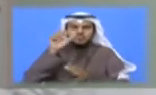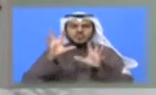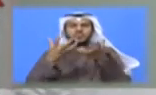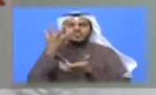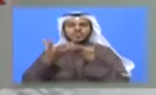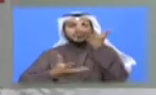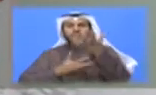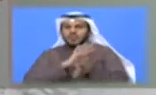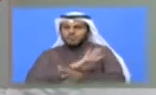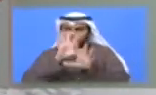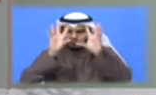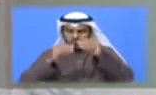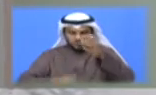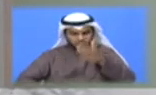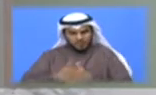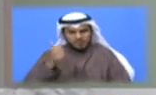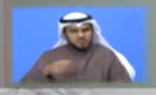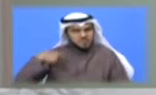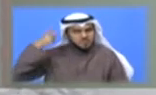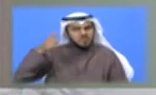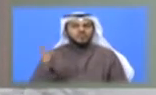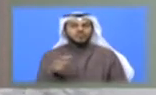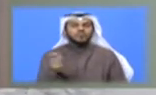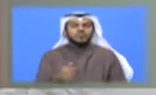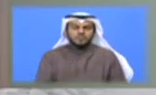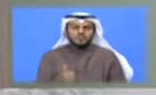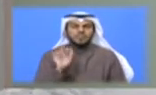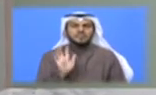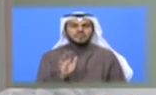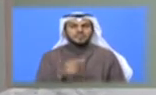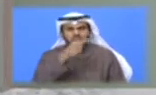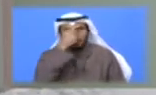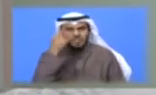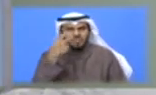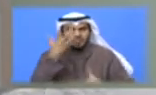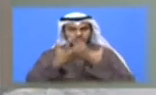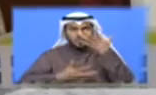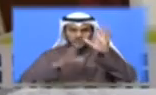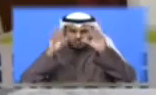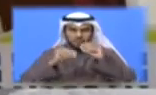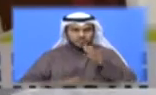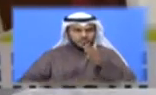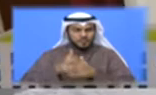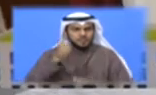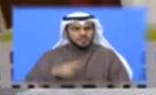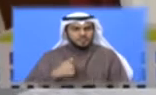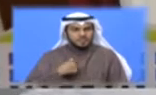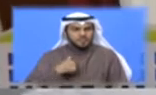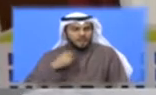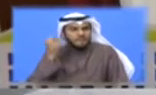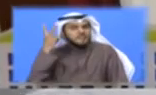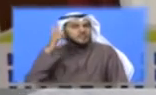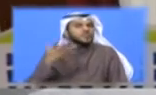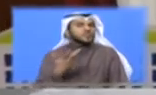هذا أن يتحكمون فيه مانيوال أو أوتوميتد، هو يطفي النار بروحه إذا صار عجز في الإشارة. مشروعنا انفايرومنتال